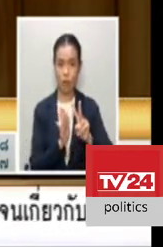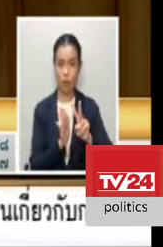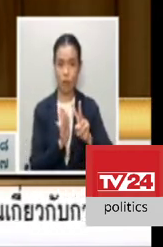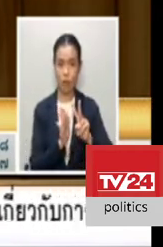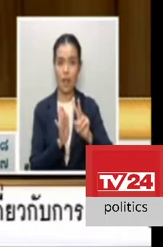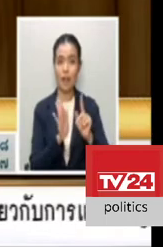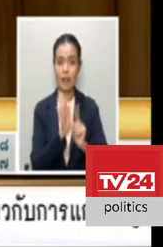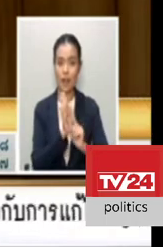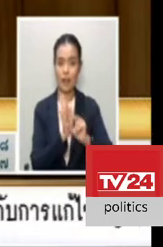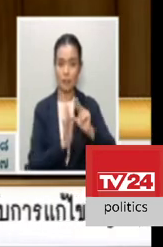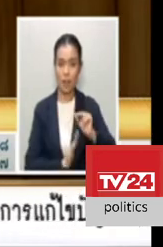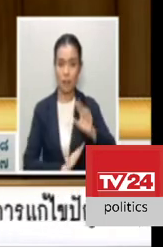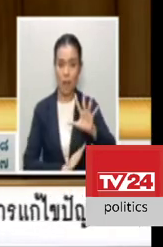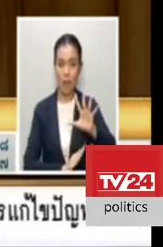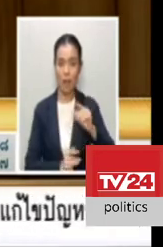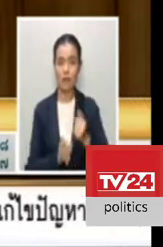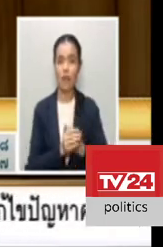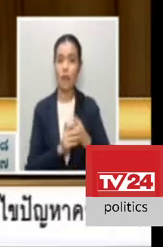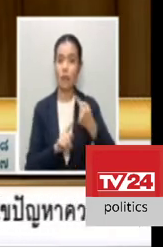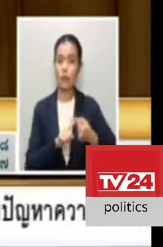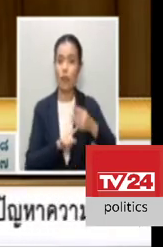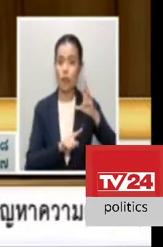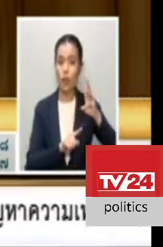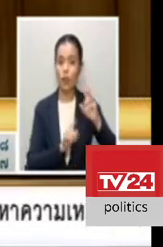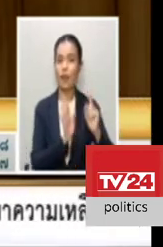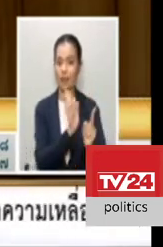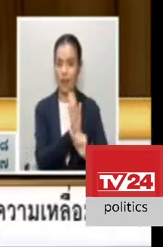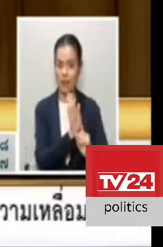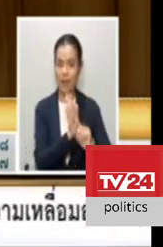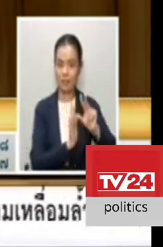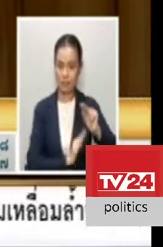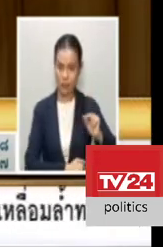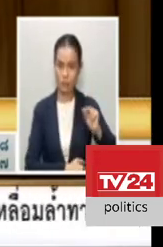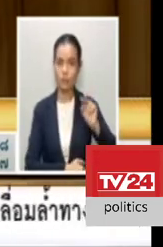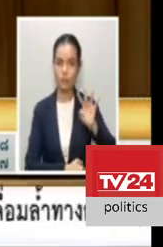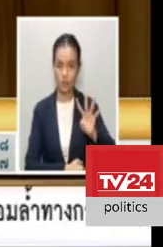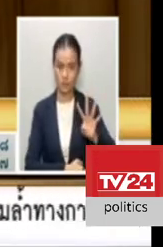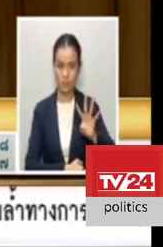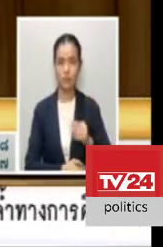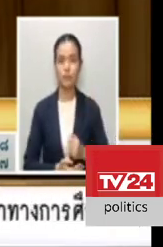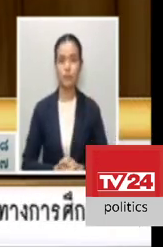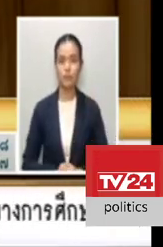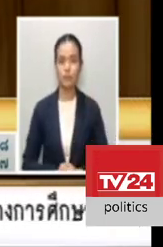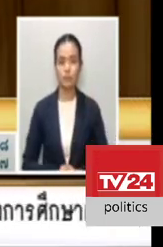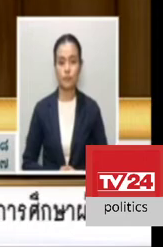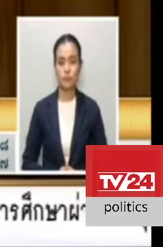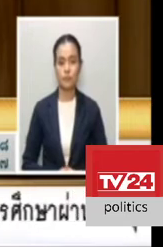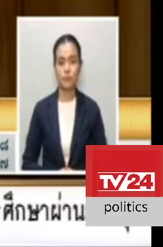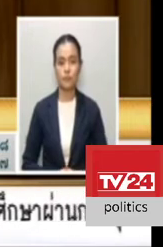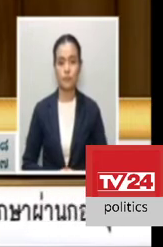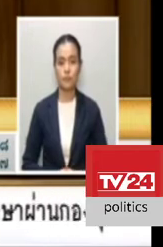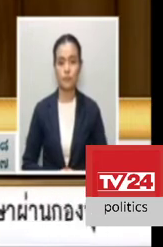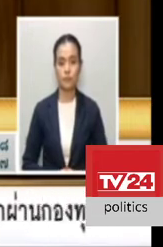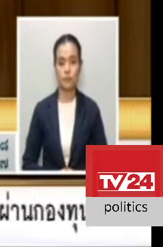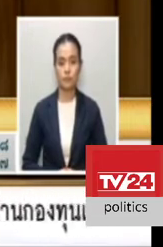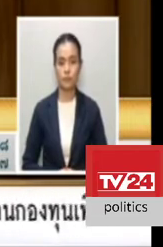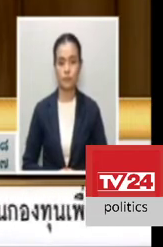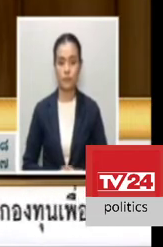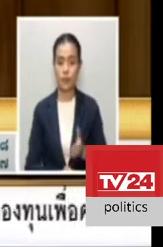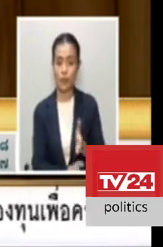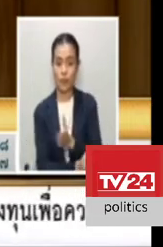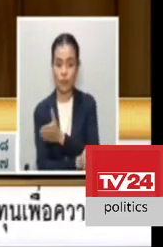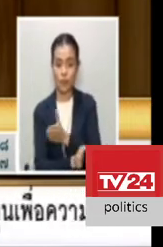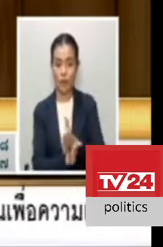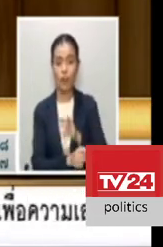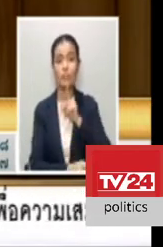าคือครั้งที่34สำหรับก่อนจะไปสู่คำถาม